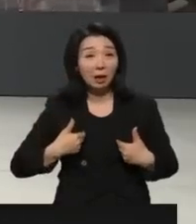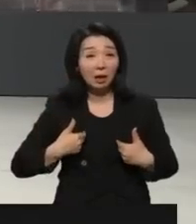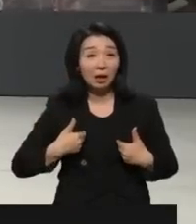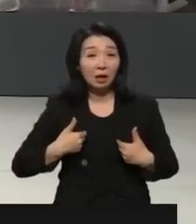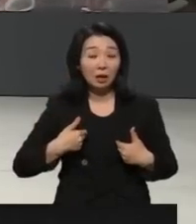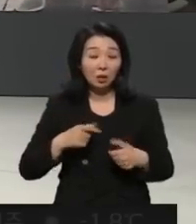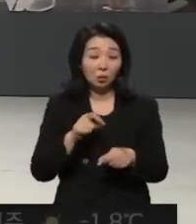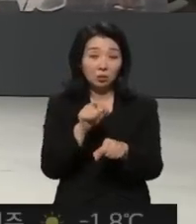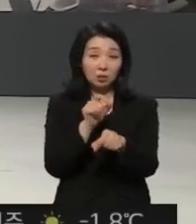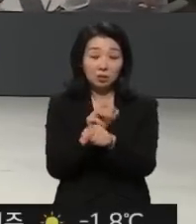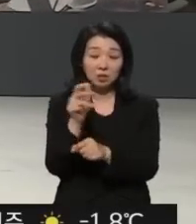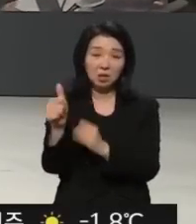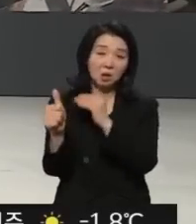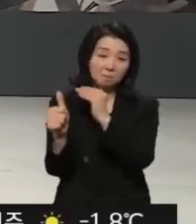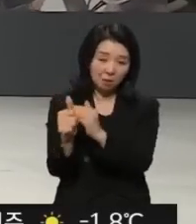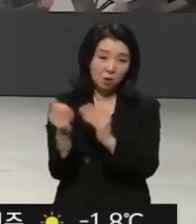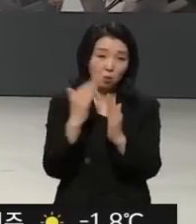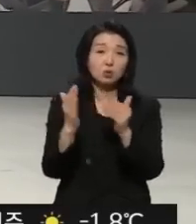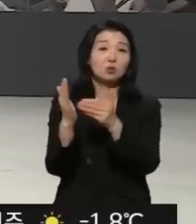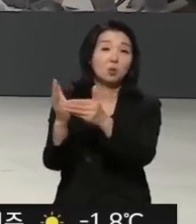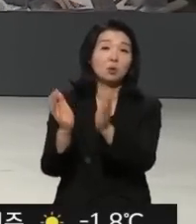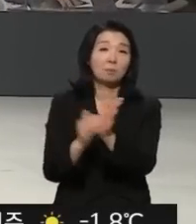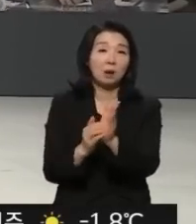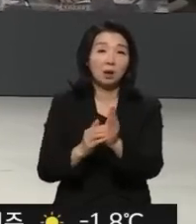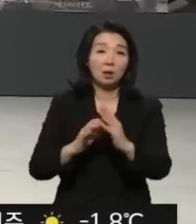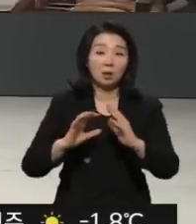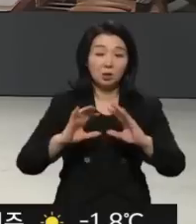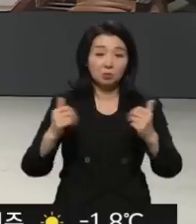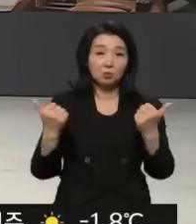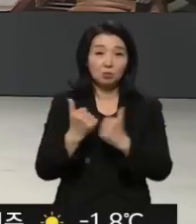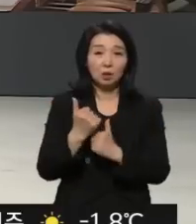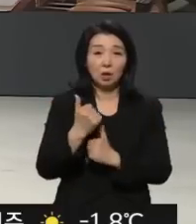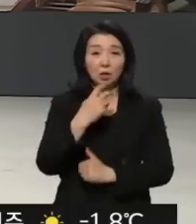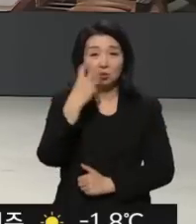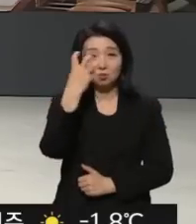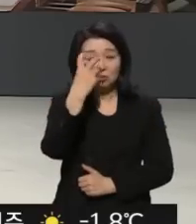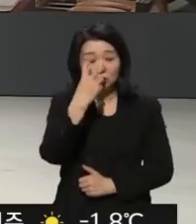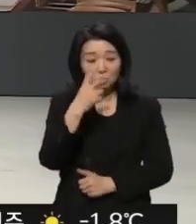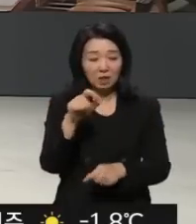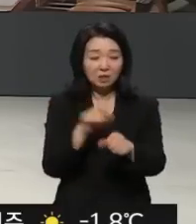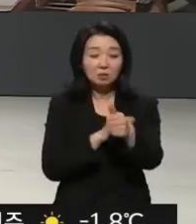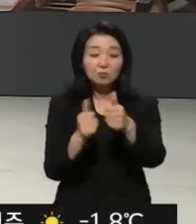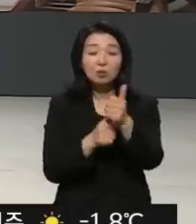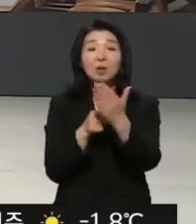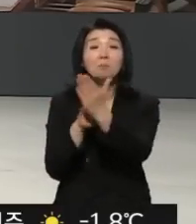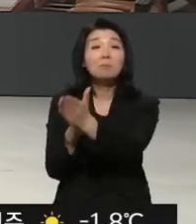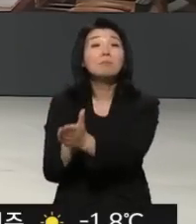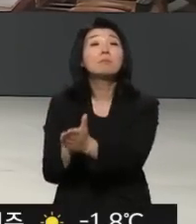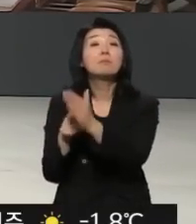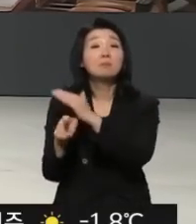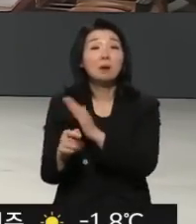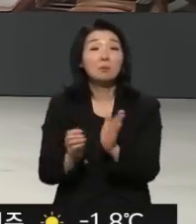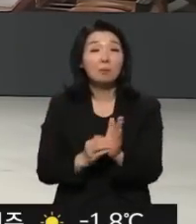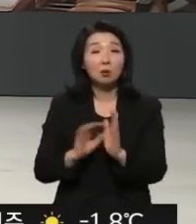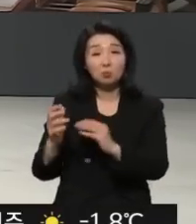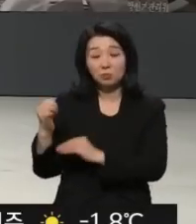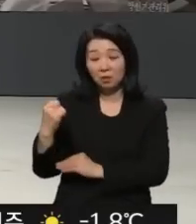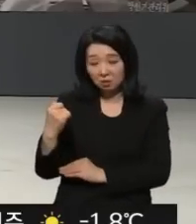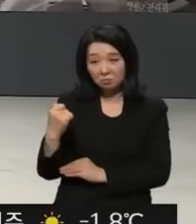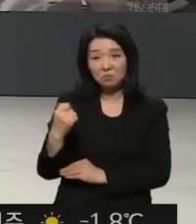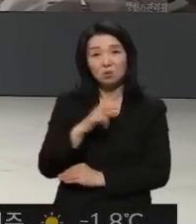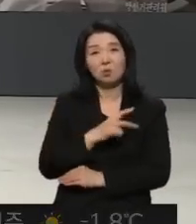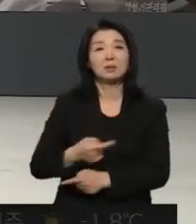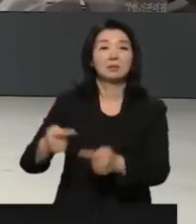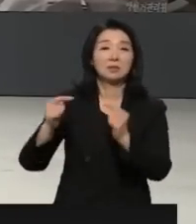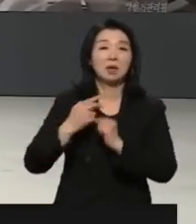장관의 파면을 공식 요구를 했죠. 국회 국정조사 특위를 이 유가족들이 방문을 하기도 했는데 이 자리에 국민의힘 의원들은 자리를